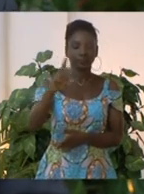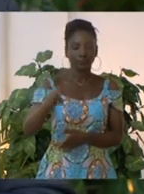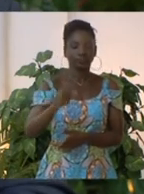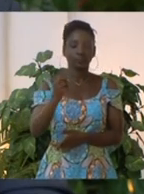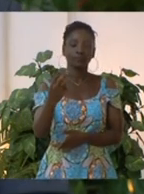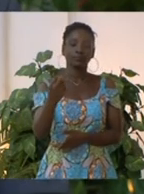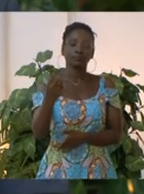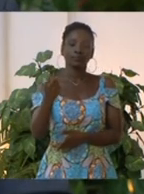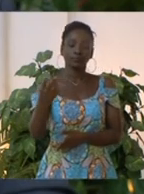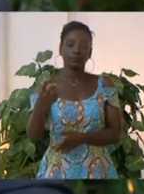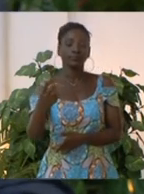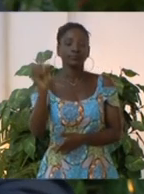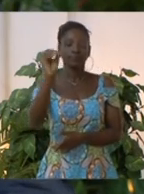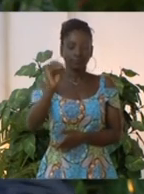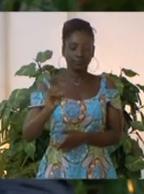Ayama,